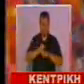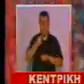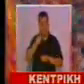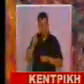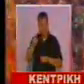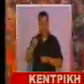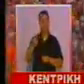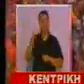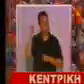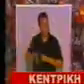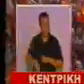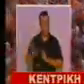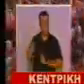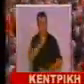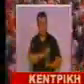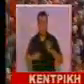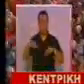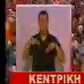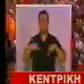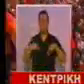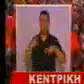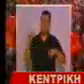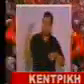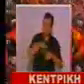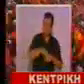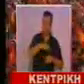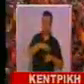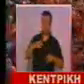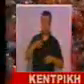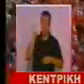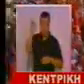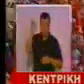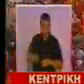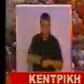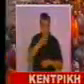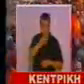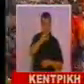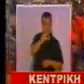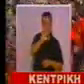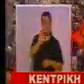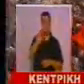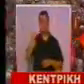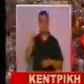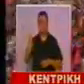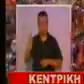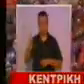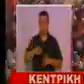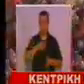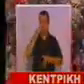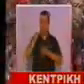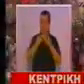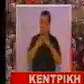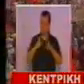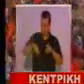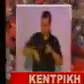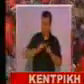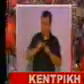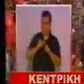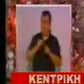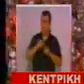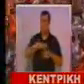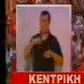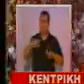συμμετοχή, όπως είπε, του αντιμνημονιακού ΣΥΡΙΖΑ. Όπως δεν είναι τυχαίο ότι με άλλη γλώσσα μιλάει αυτό το μήνα μέσα στην